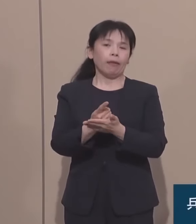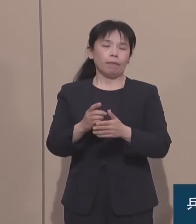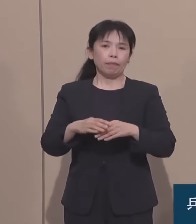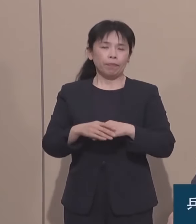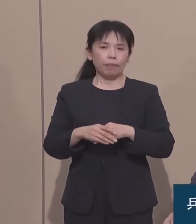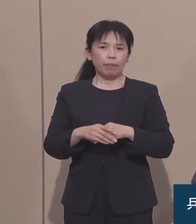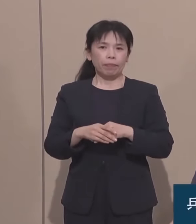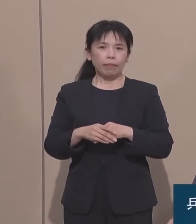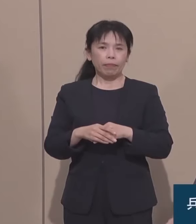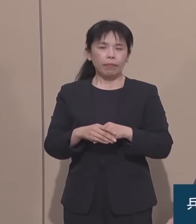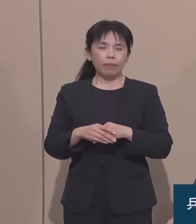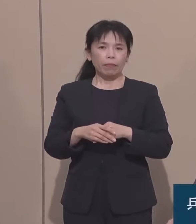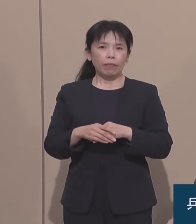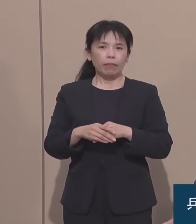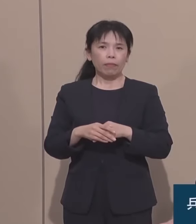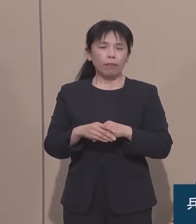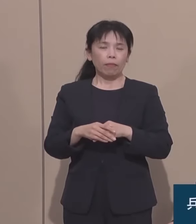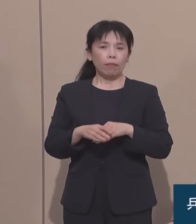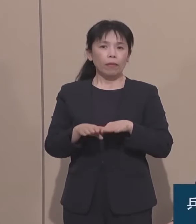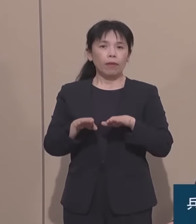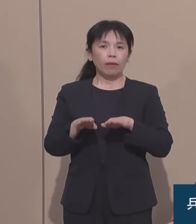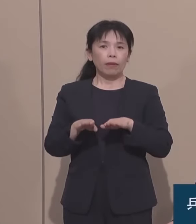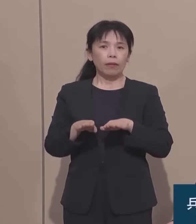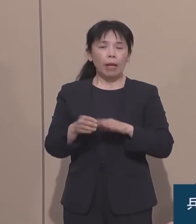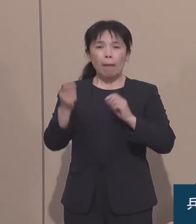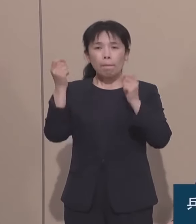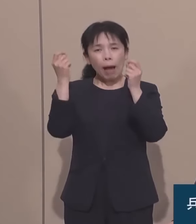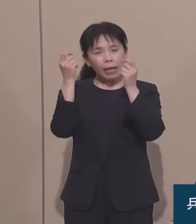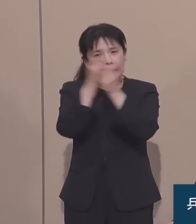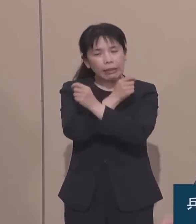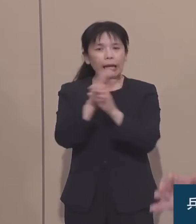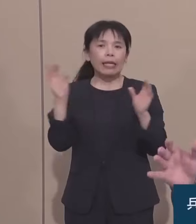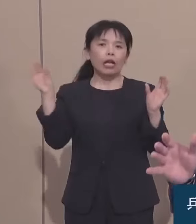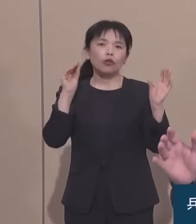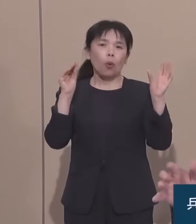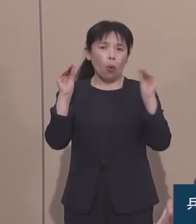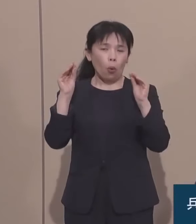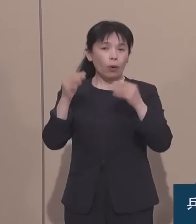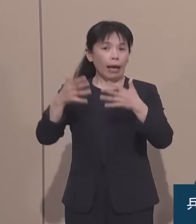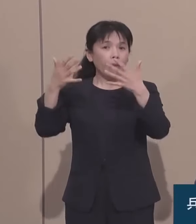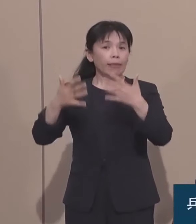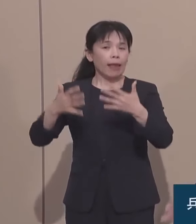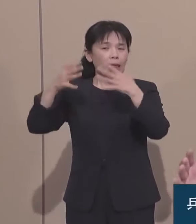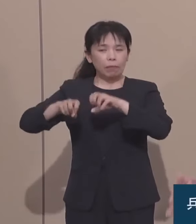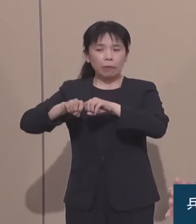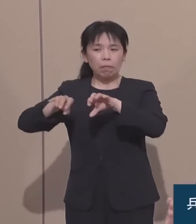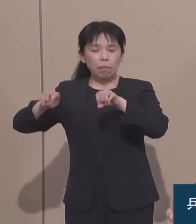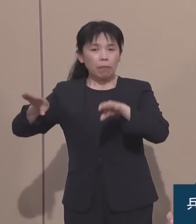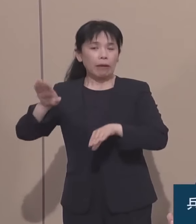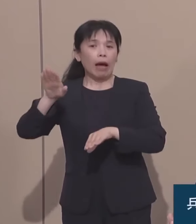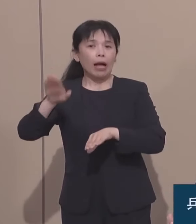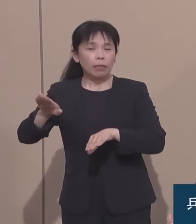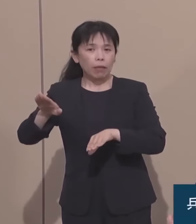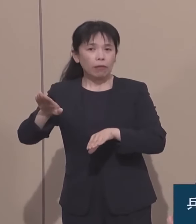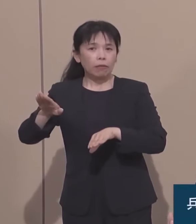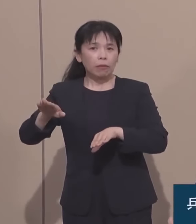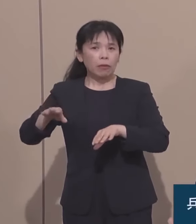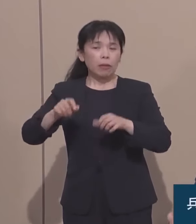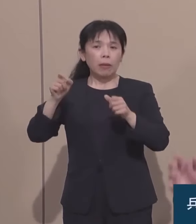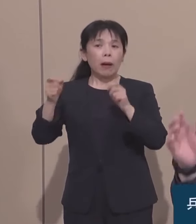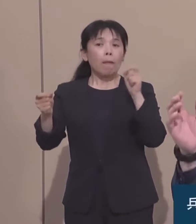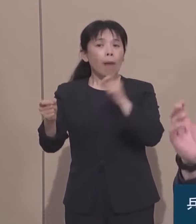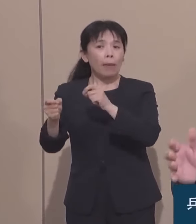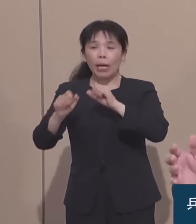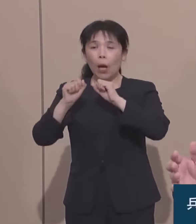はでこういった間違った情報が今テレビで流れてますパハラをしてない